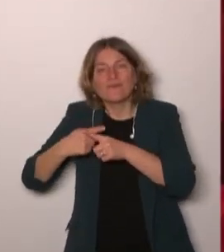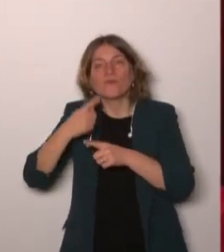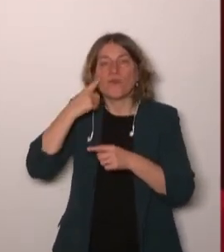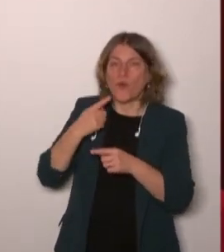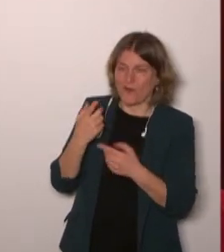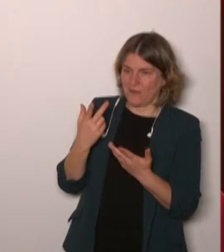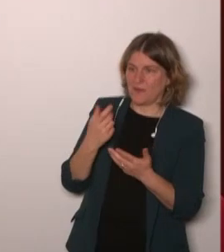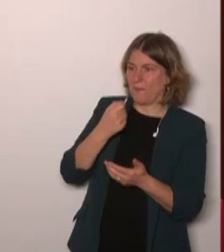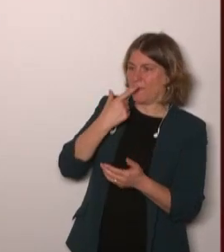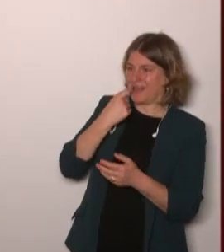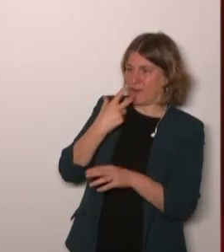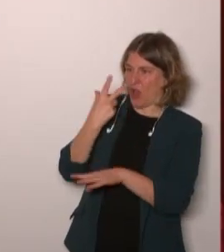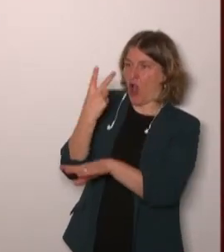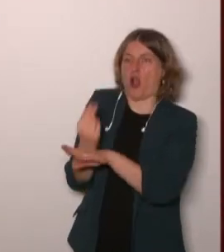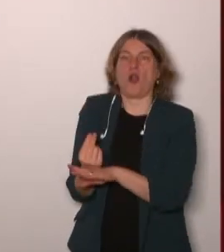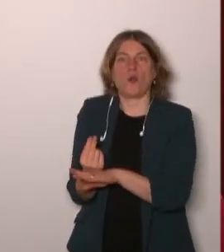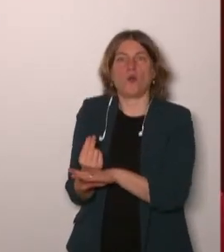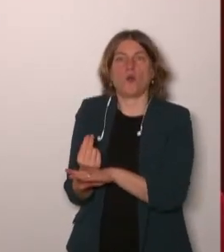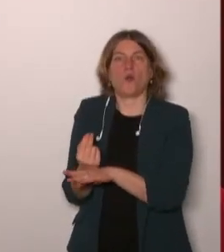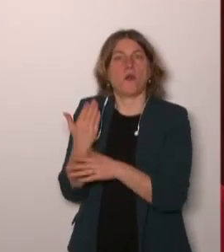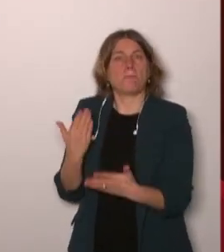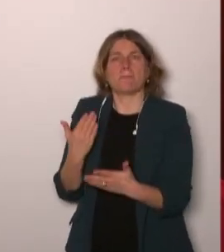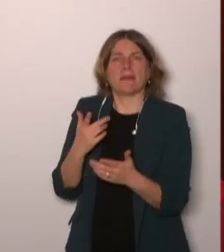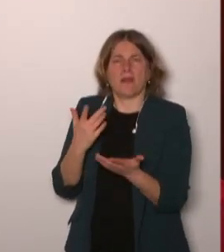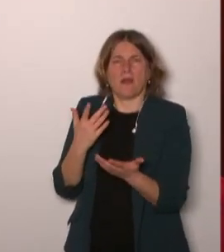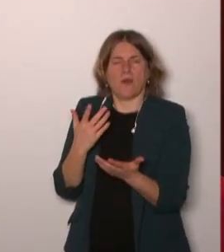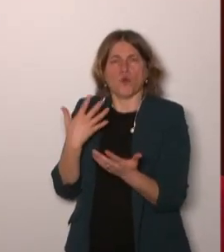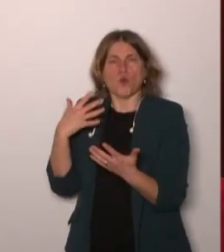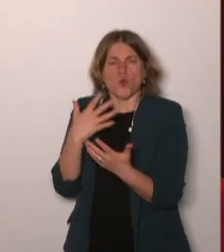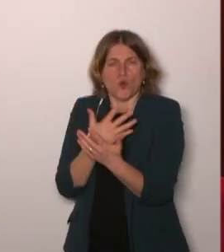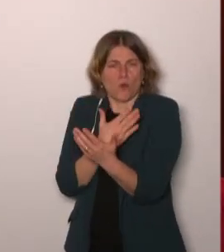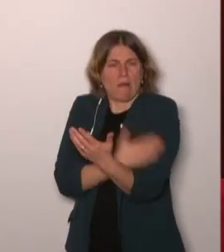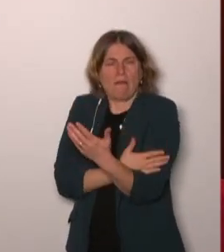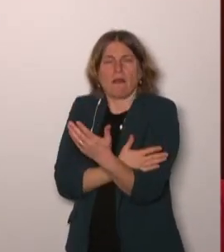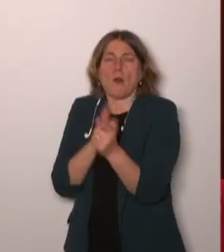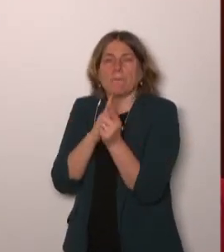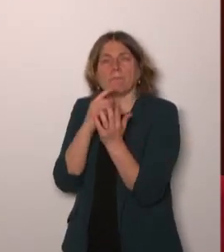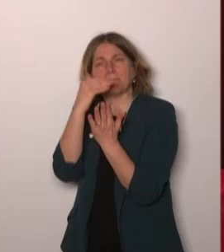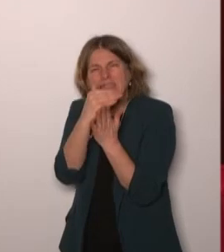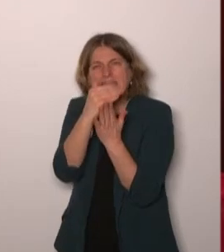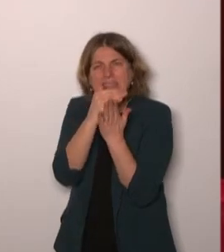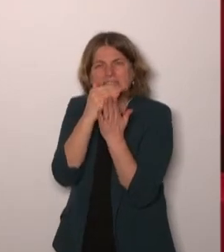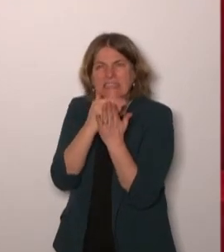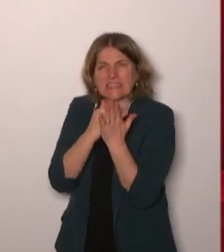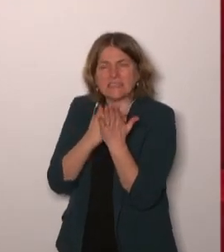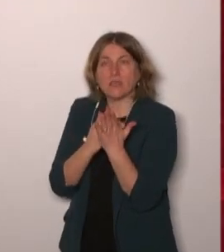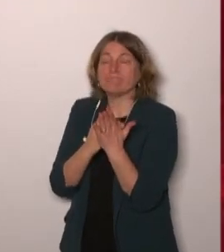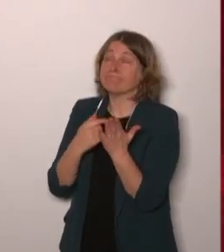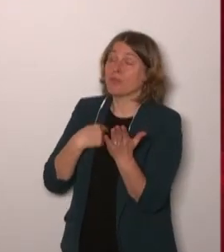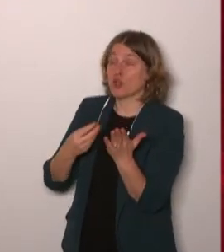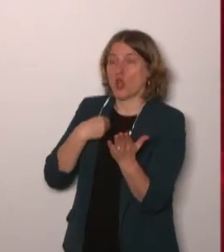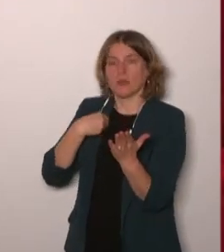médicaments on est arrivé à des cahiers qui sont qui font penser tu sais